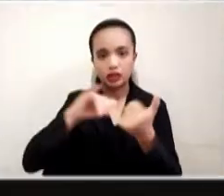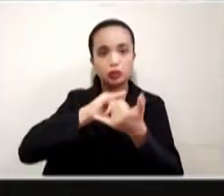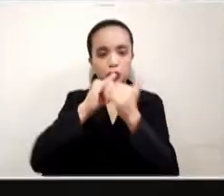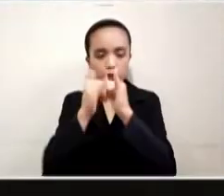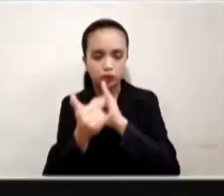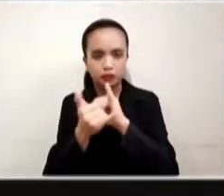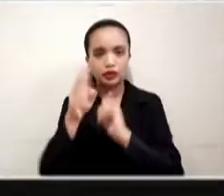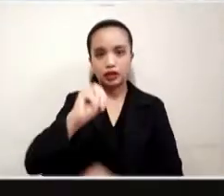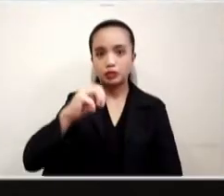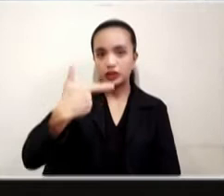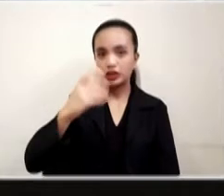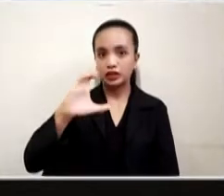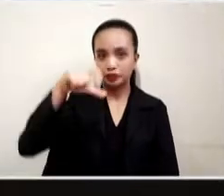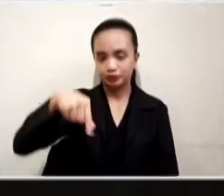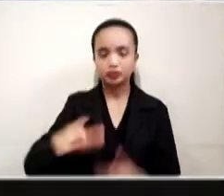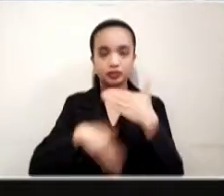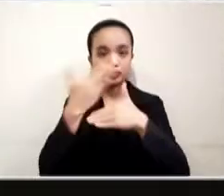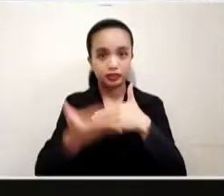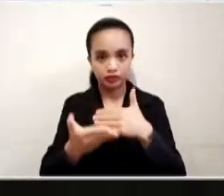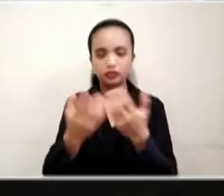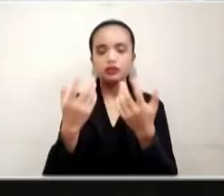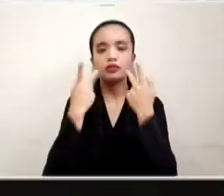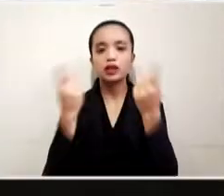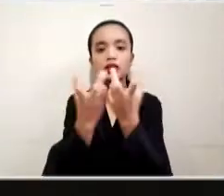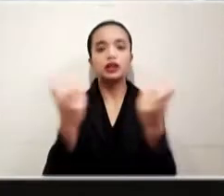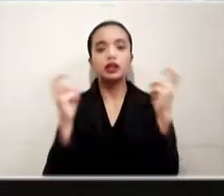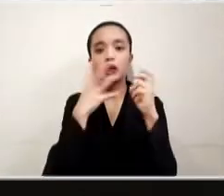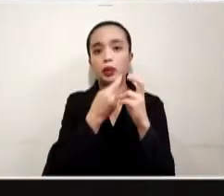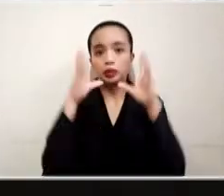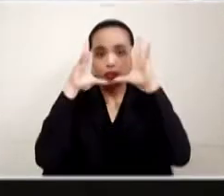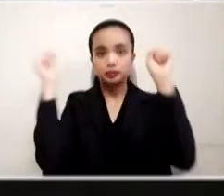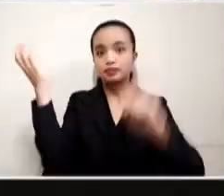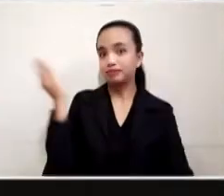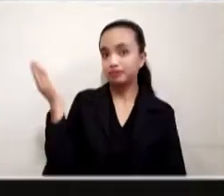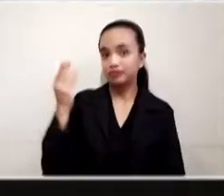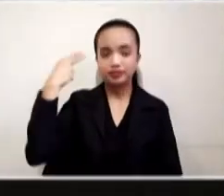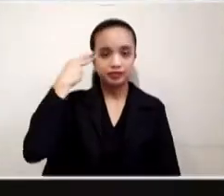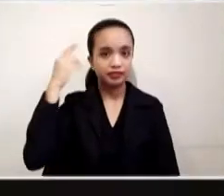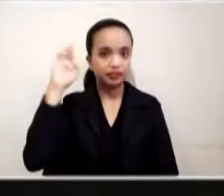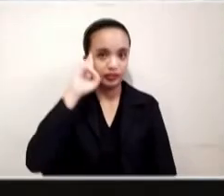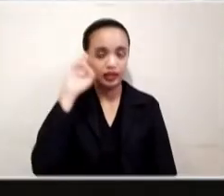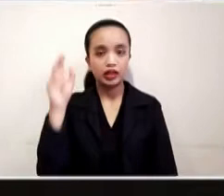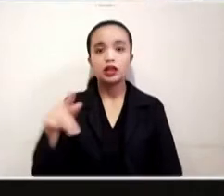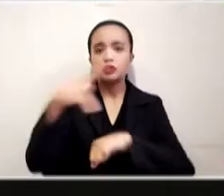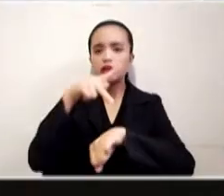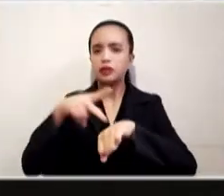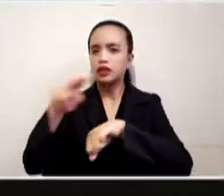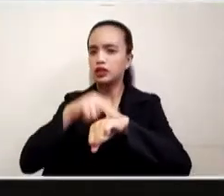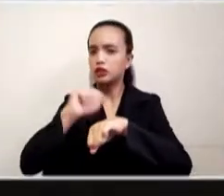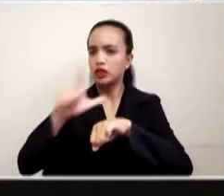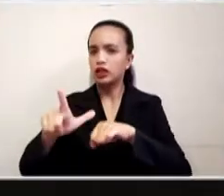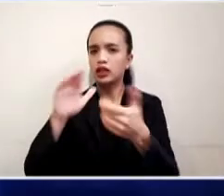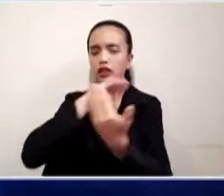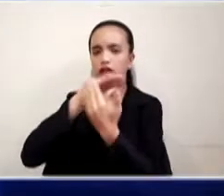iti Malacanang, kadwa ni Presidential Spokesperson Harry Roque dagiti Philippine National Anti-COVID SARS, pakairaman ni Chief Tracing Czar